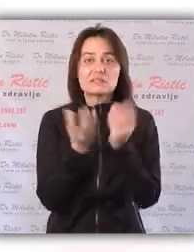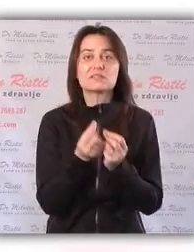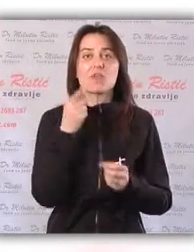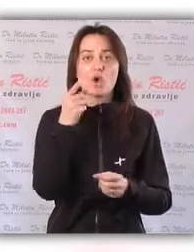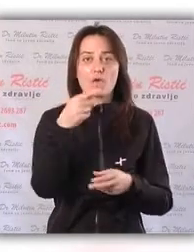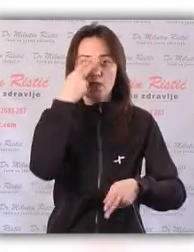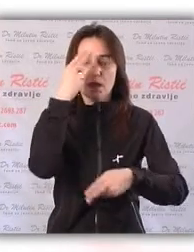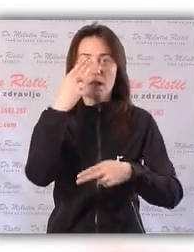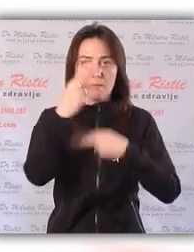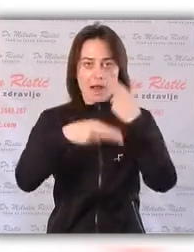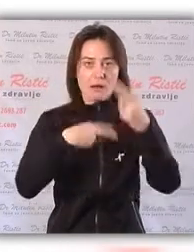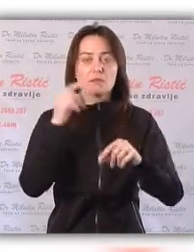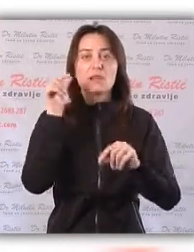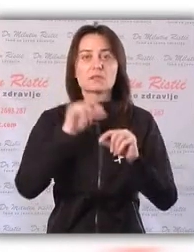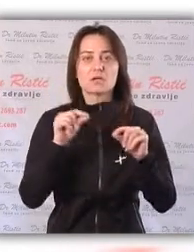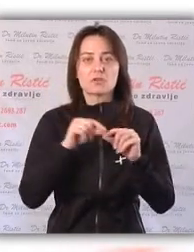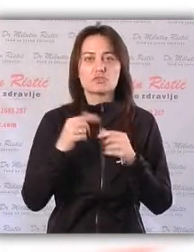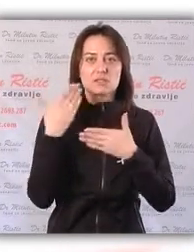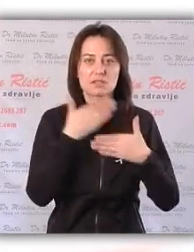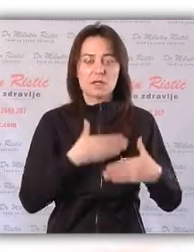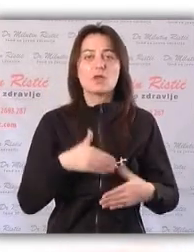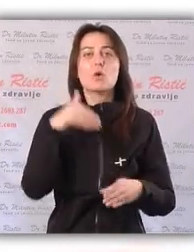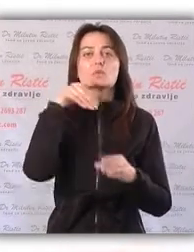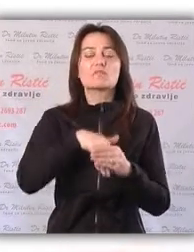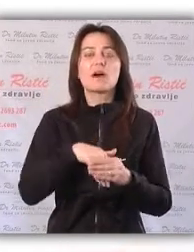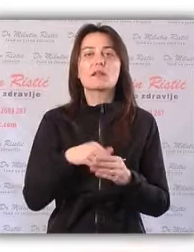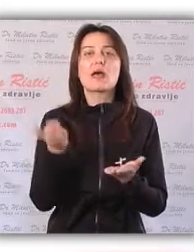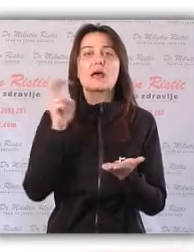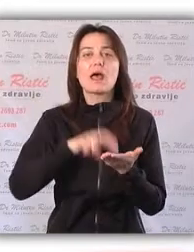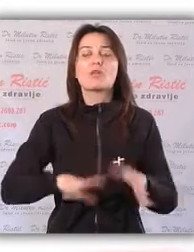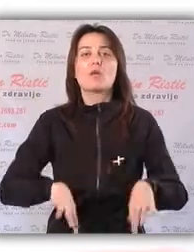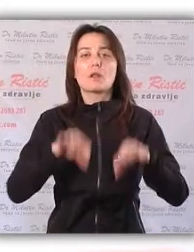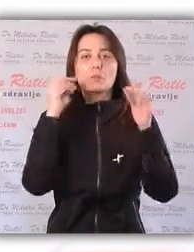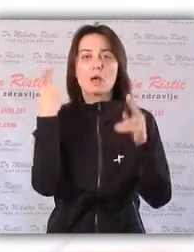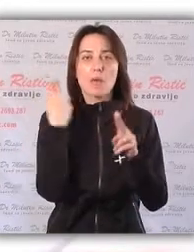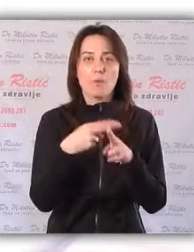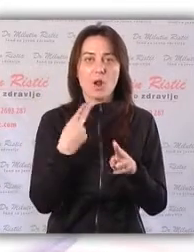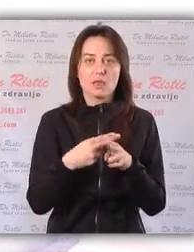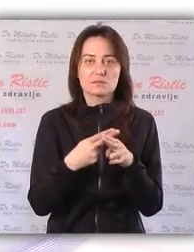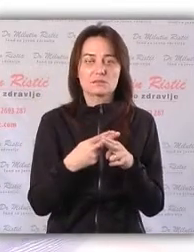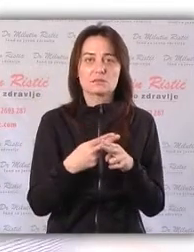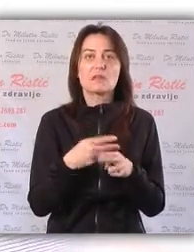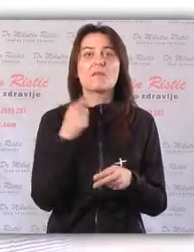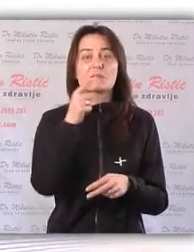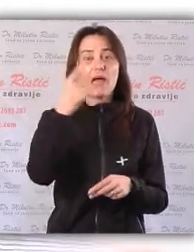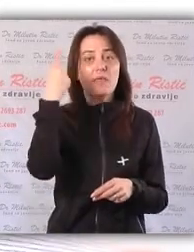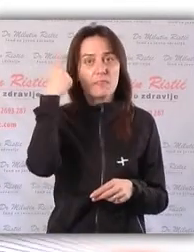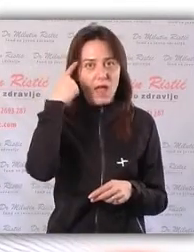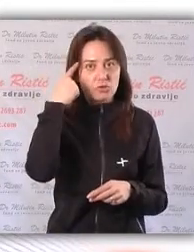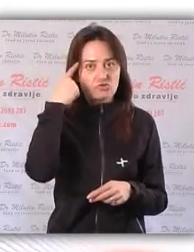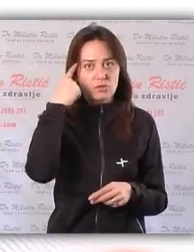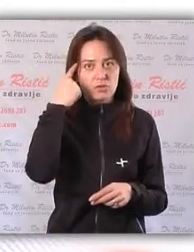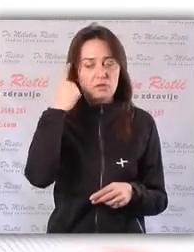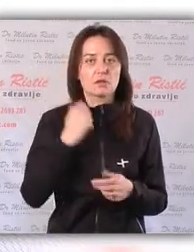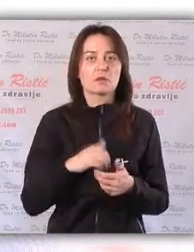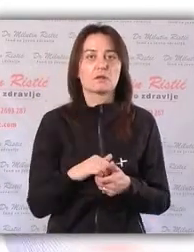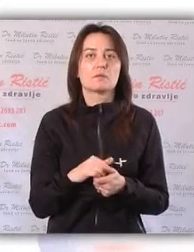Cilj svih ovih preventivnih pregleda, odnosno skrininga, je zapravo rano otkrivanje bolesti, jer se